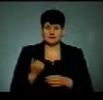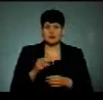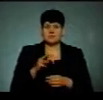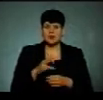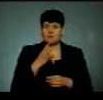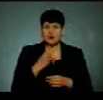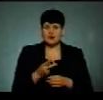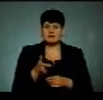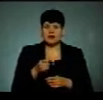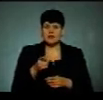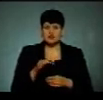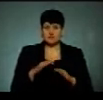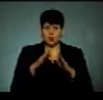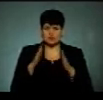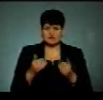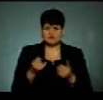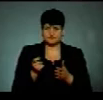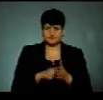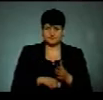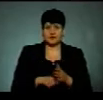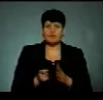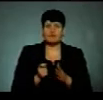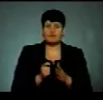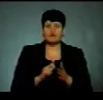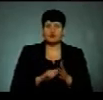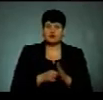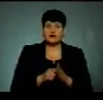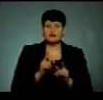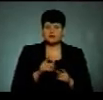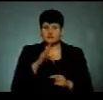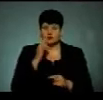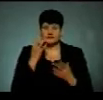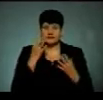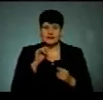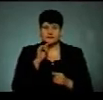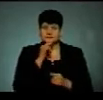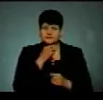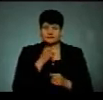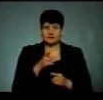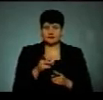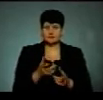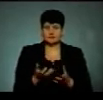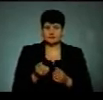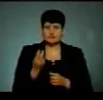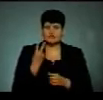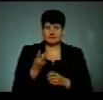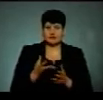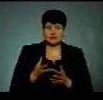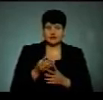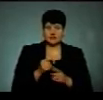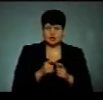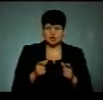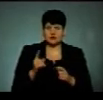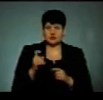показує газовий котел. Зараз він вимкнений. Каже, вмикають тільки на ніч, в день економлять. Їй прийшло дві платіжки. Ще